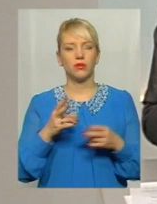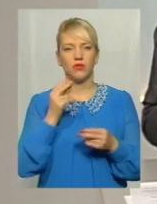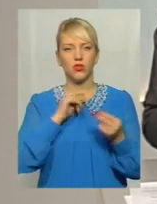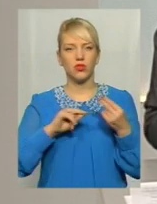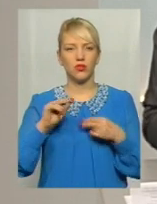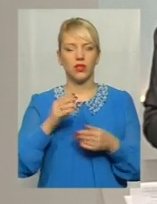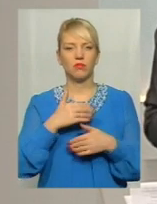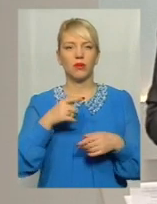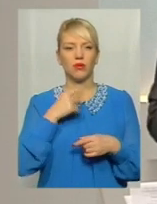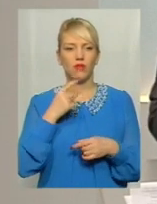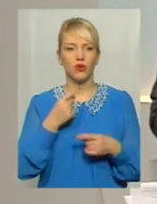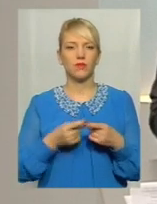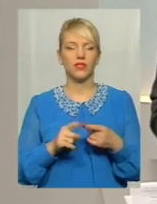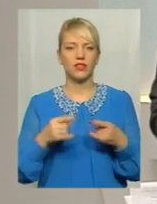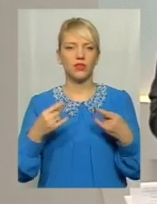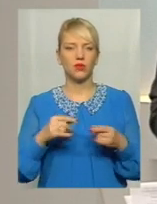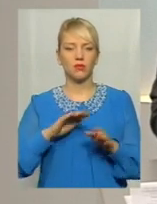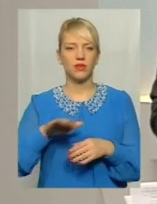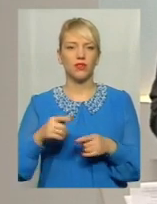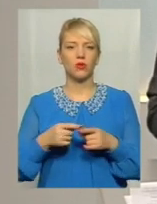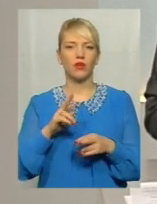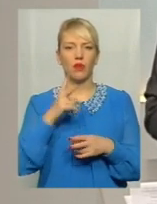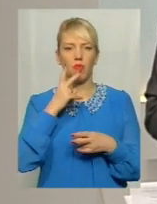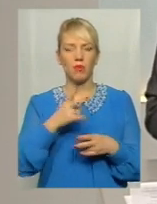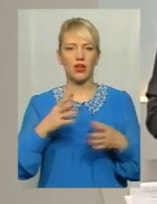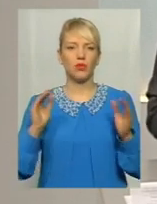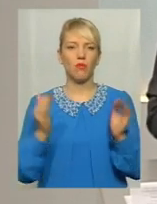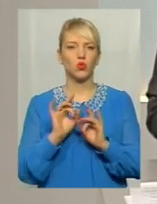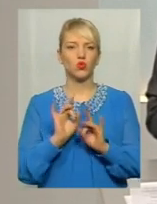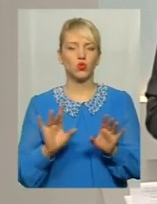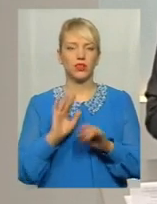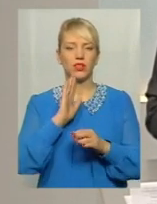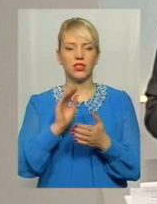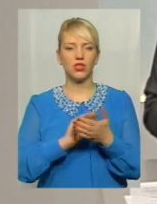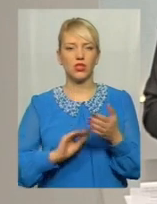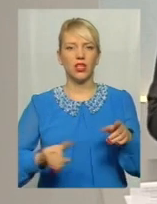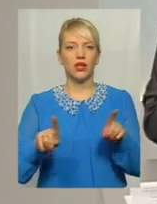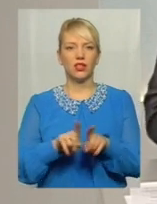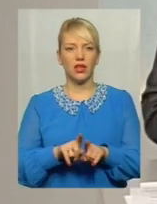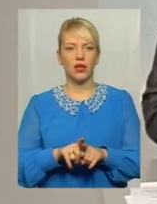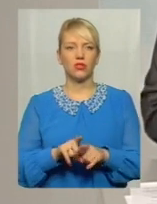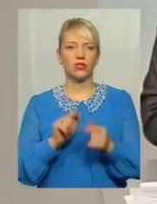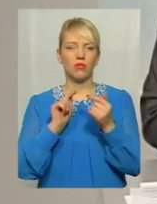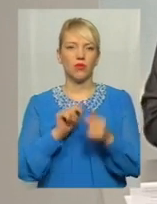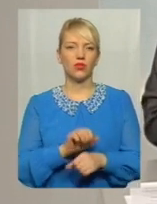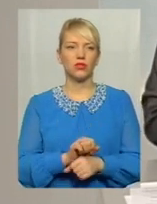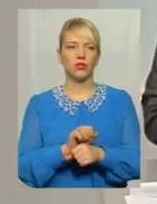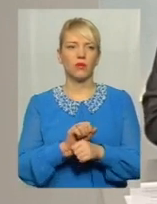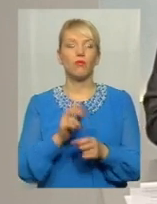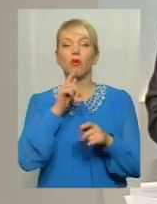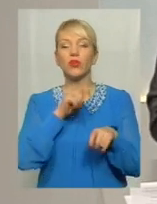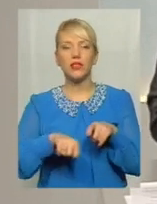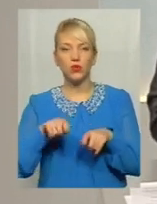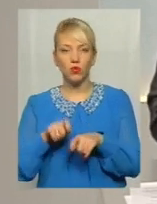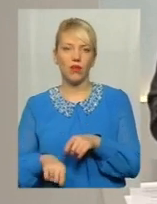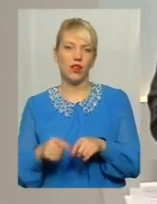вдосконалення, ми поговоримо у цій студії після того, як побачимо сюжет. Наші журналісти також протестували нову транспортну